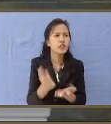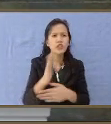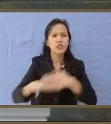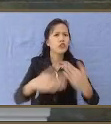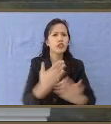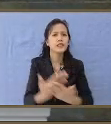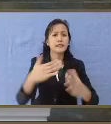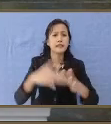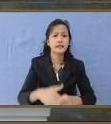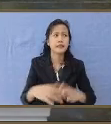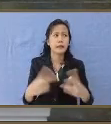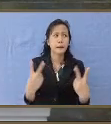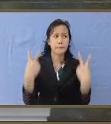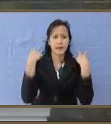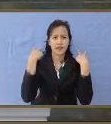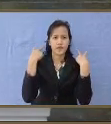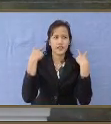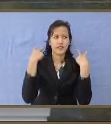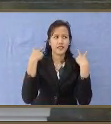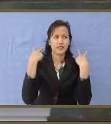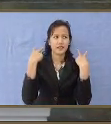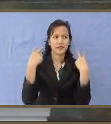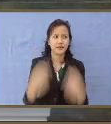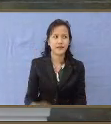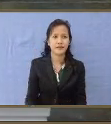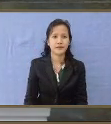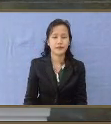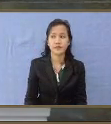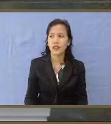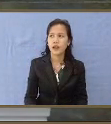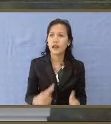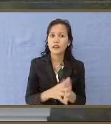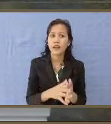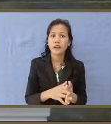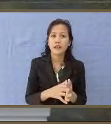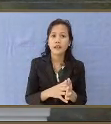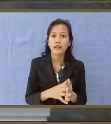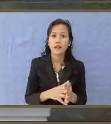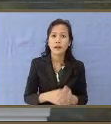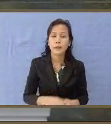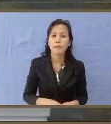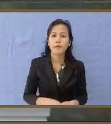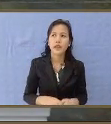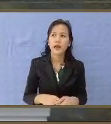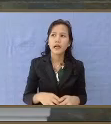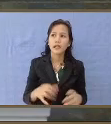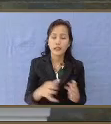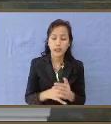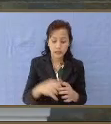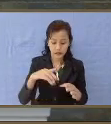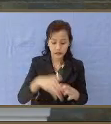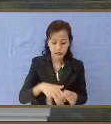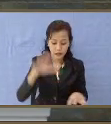127 of the book of Psalm, 5 verses, makikita mo, yan ho yung nilalaman ng ating family time.